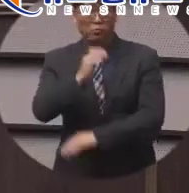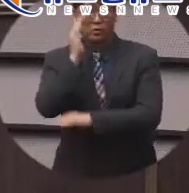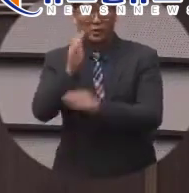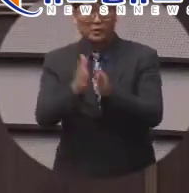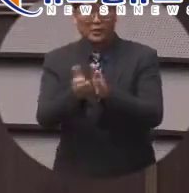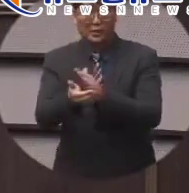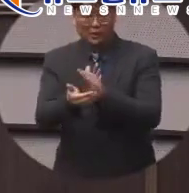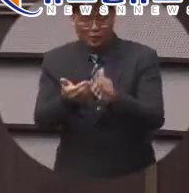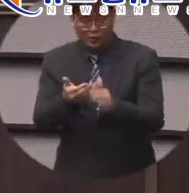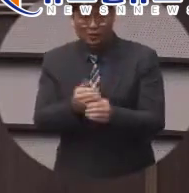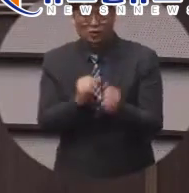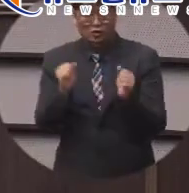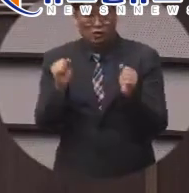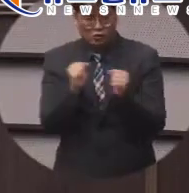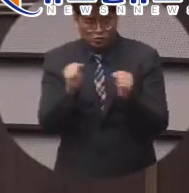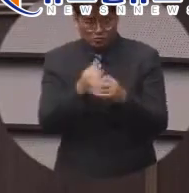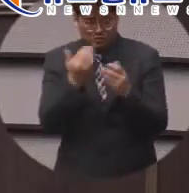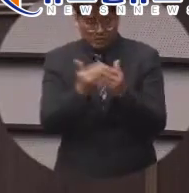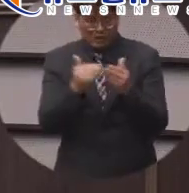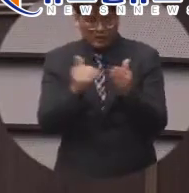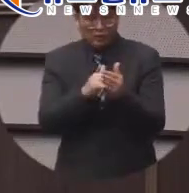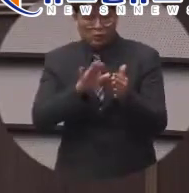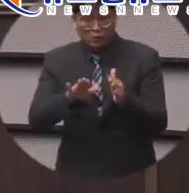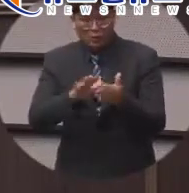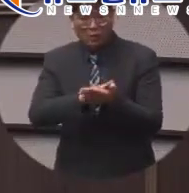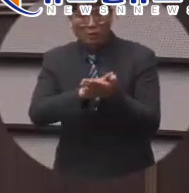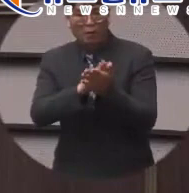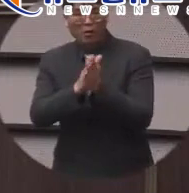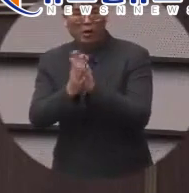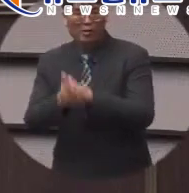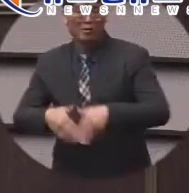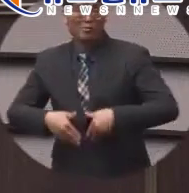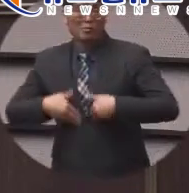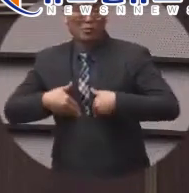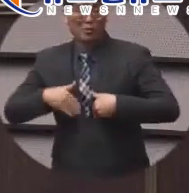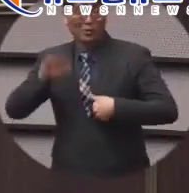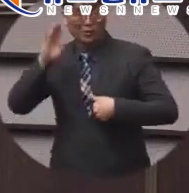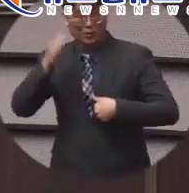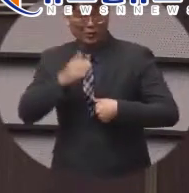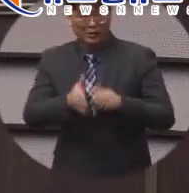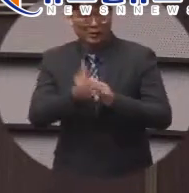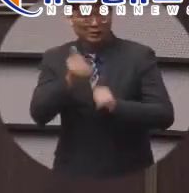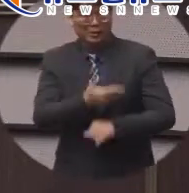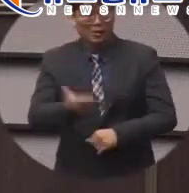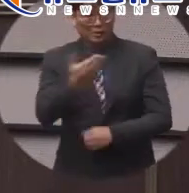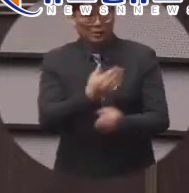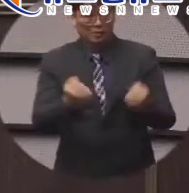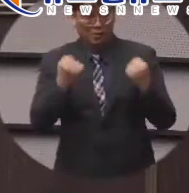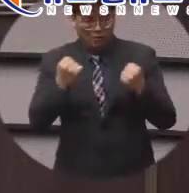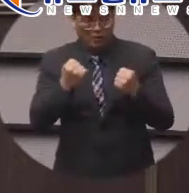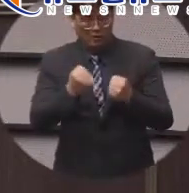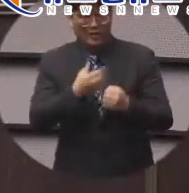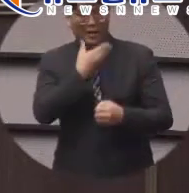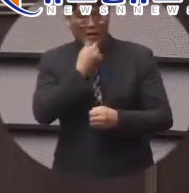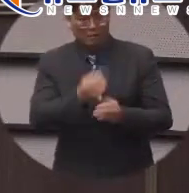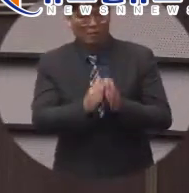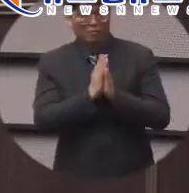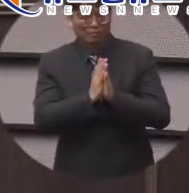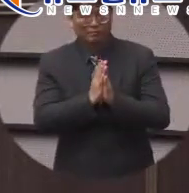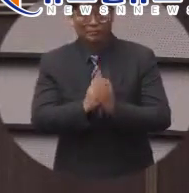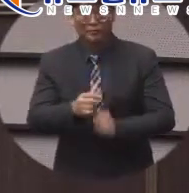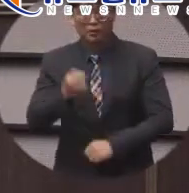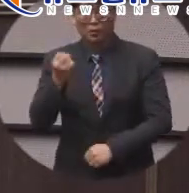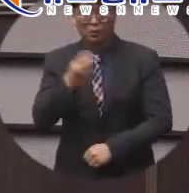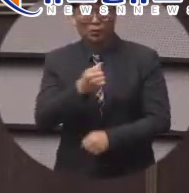앞서 추운 겨울을 지나 어느덧 봄 기운이 만연한 오늘 시민 여러분의 건강과 행복을 기원드립니다.